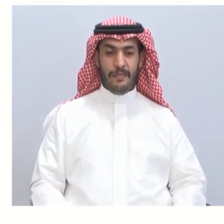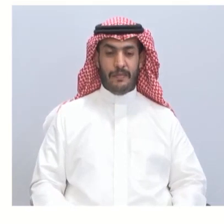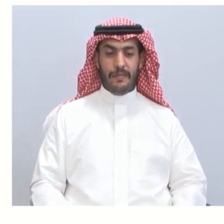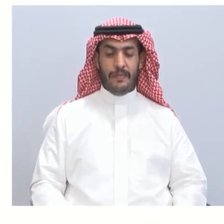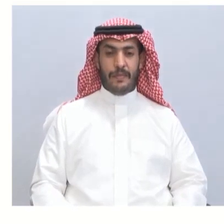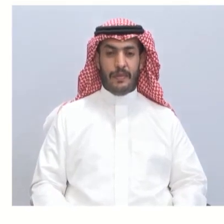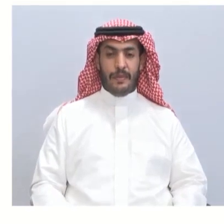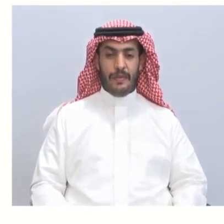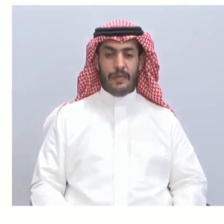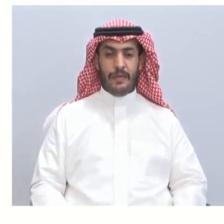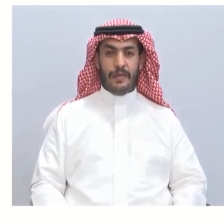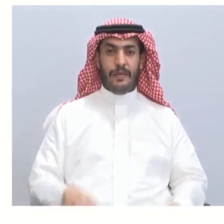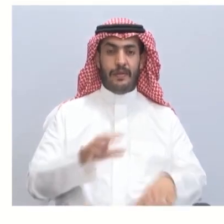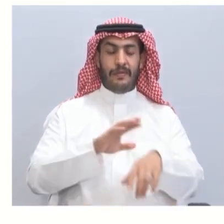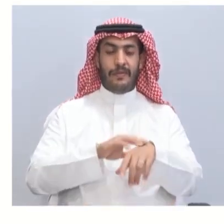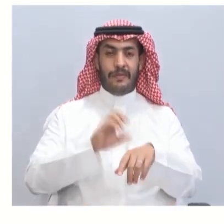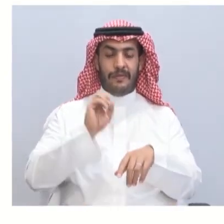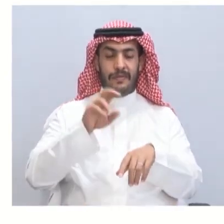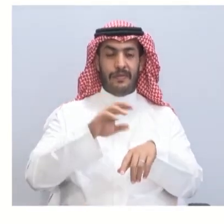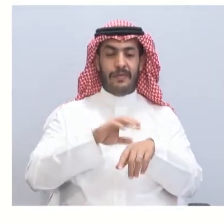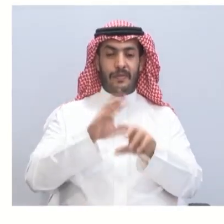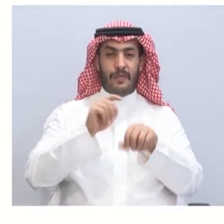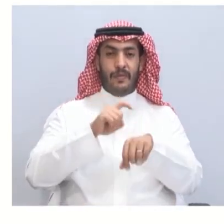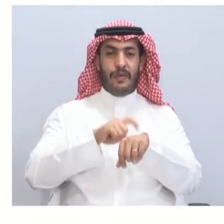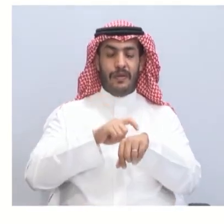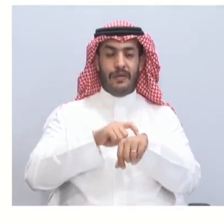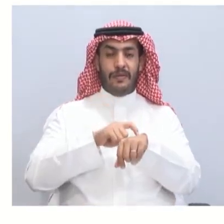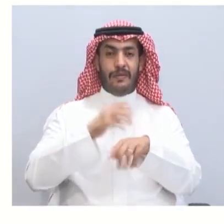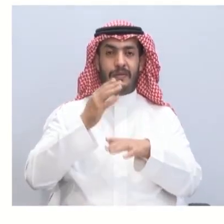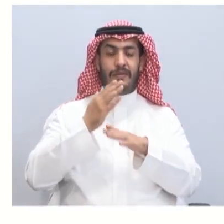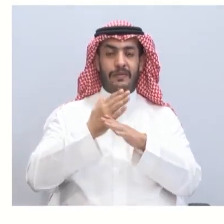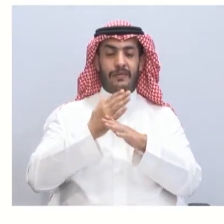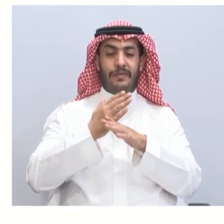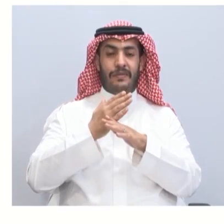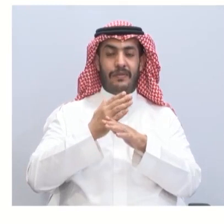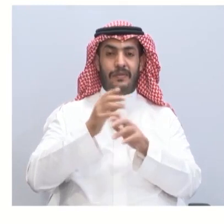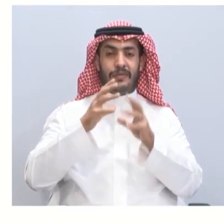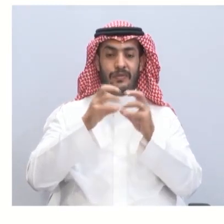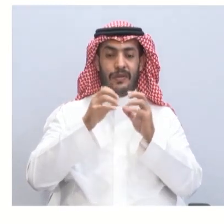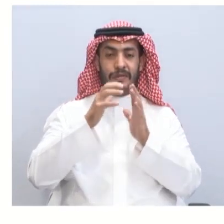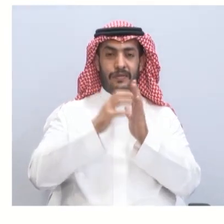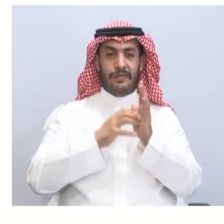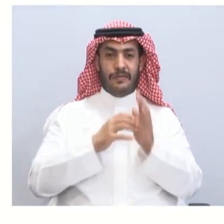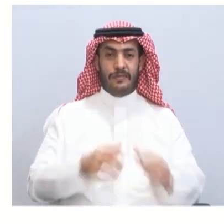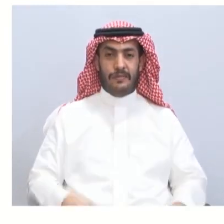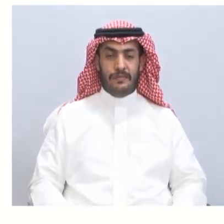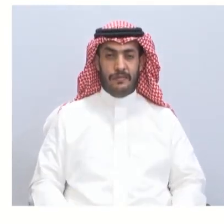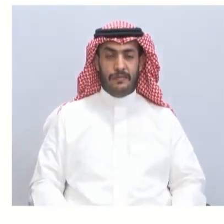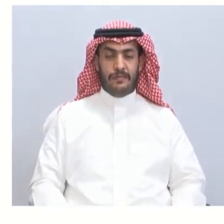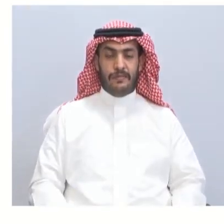الامريكي ولكم ابنائي وبنات الطلاب بعض من الوقت ل اشرحوا لي هذه